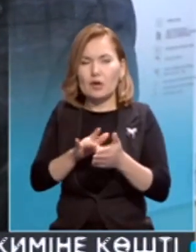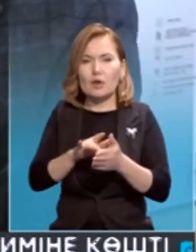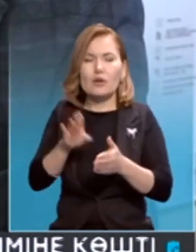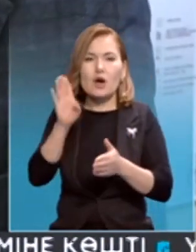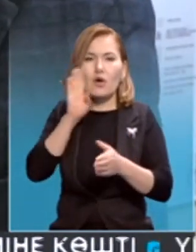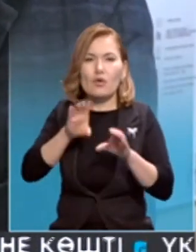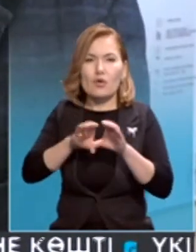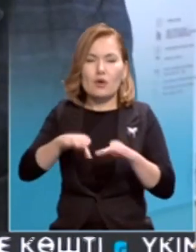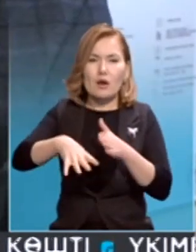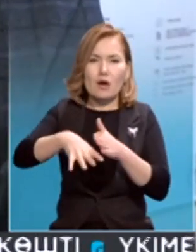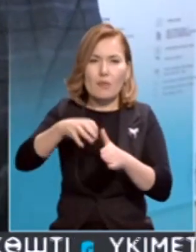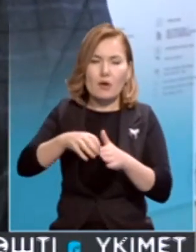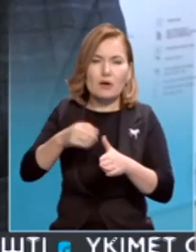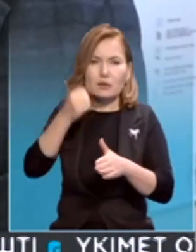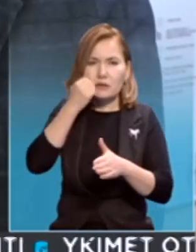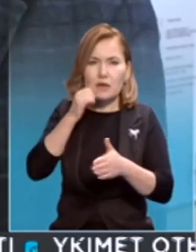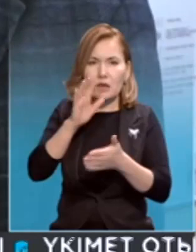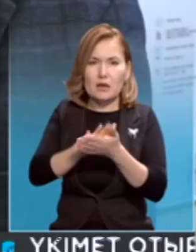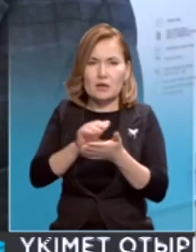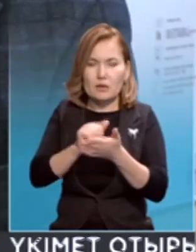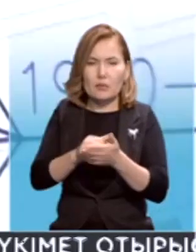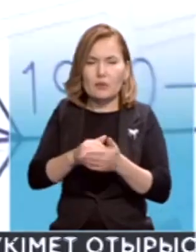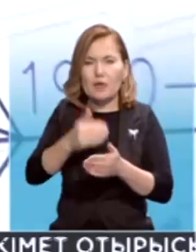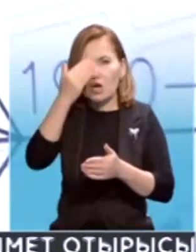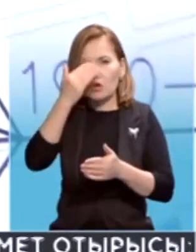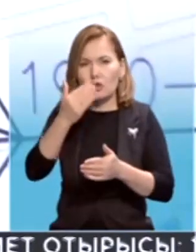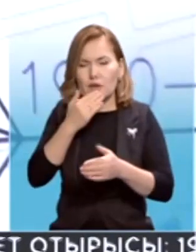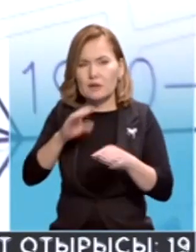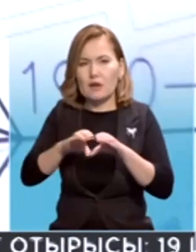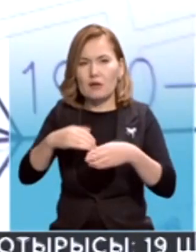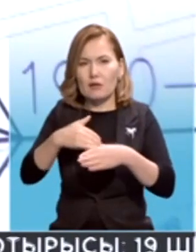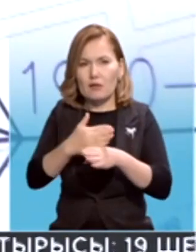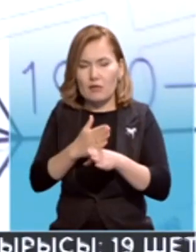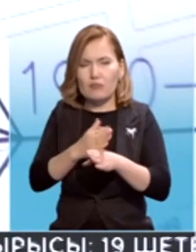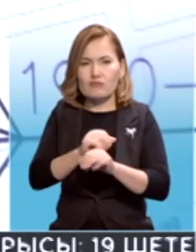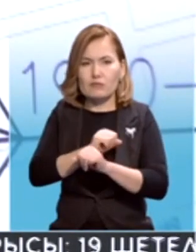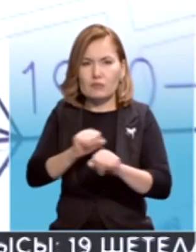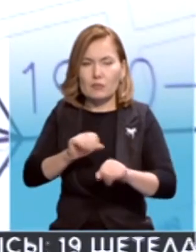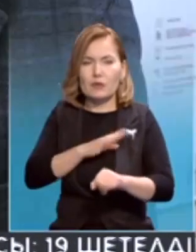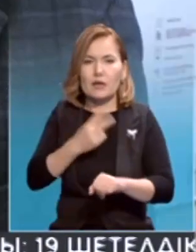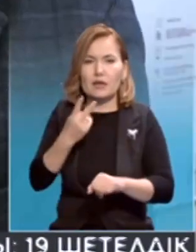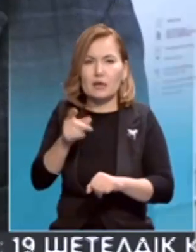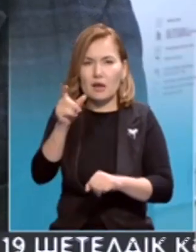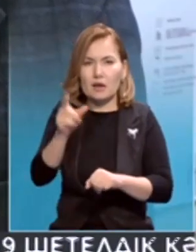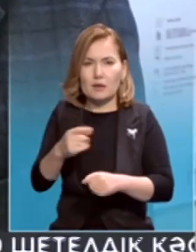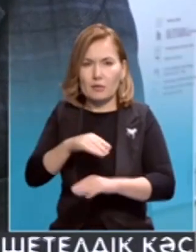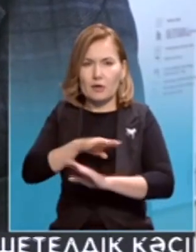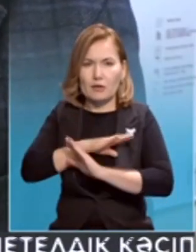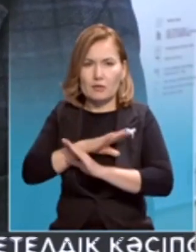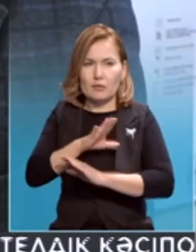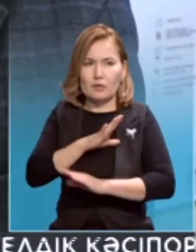сорғы станцияның бәрі де апатты жағдайда. Жазда бірінде апат болып, екі адам қайтыс болды. Биыл тек біреуі жөнделіп жатыр.